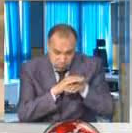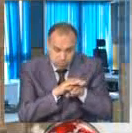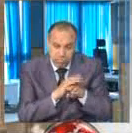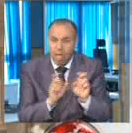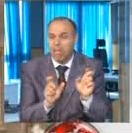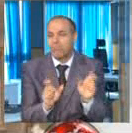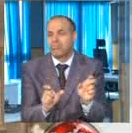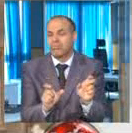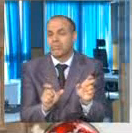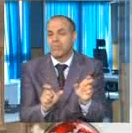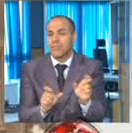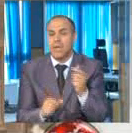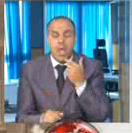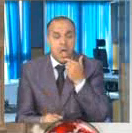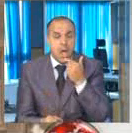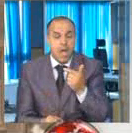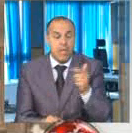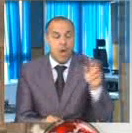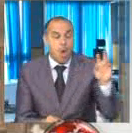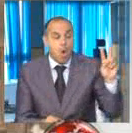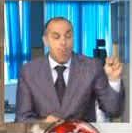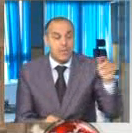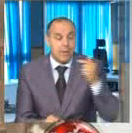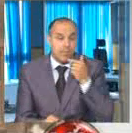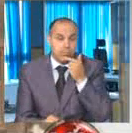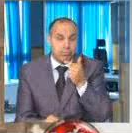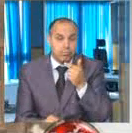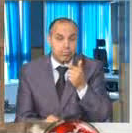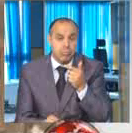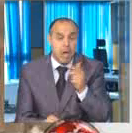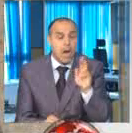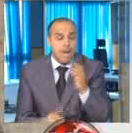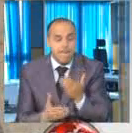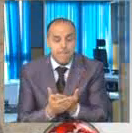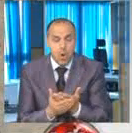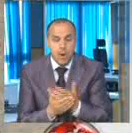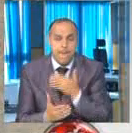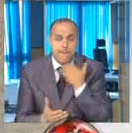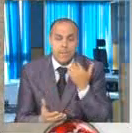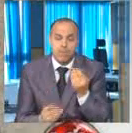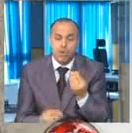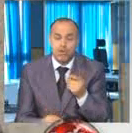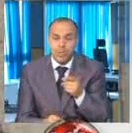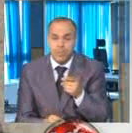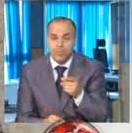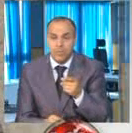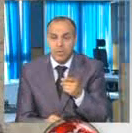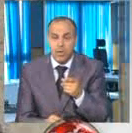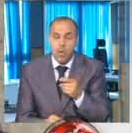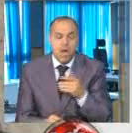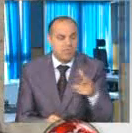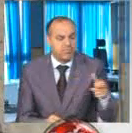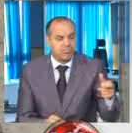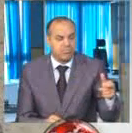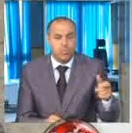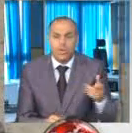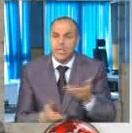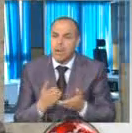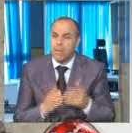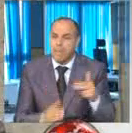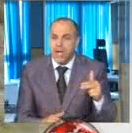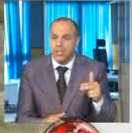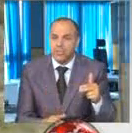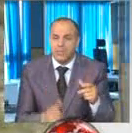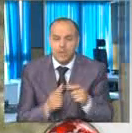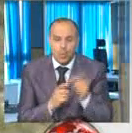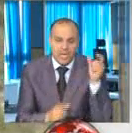هناك. وقد ذكرت الأمم المتحدة أن بحوزتها تقارير عن موت الناس جوعا أو قتلهم لرفض تعاونهم مع ما